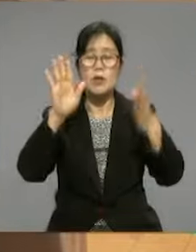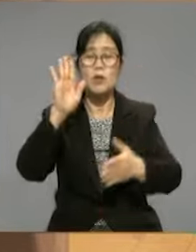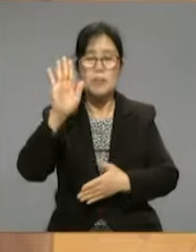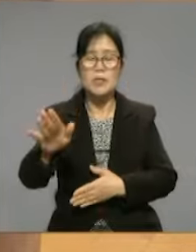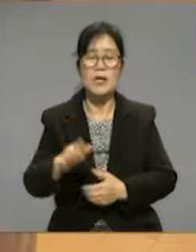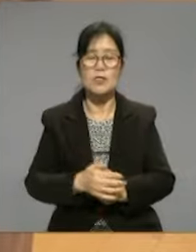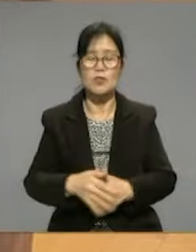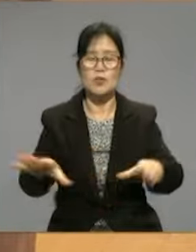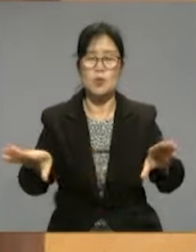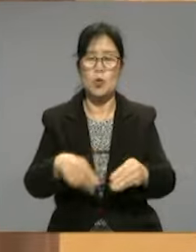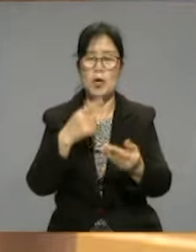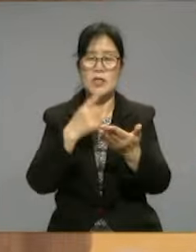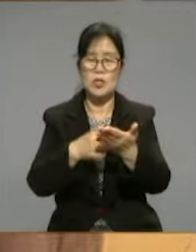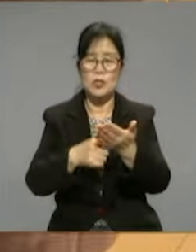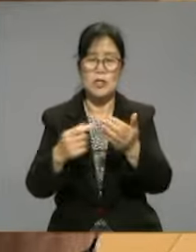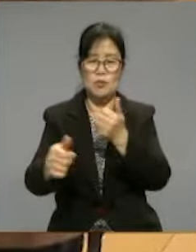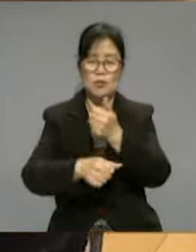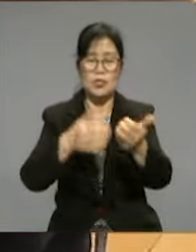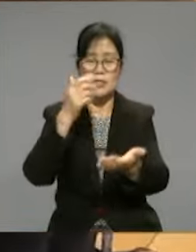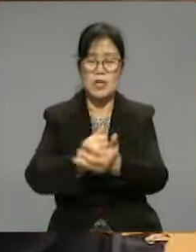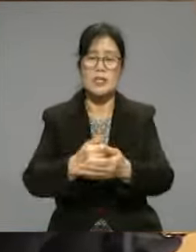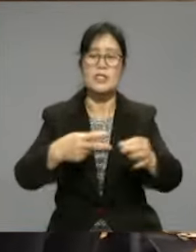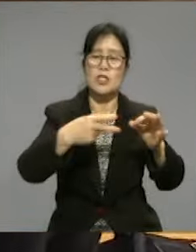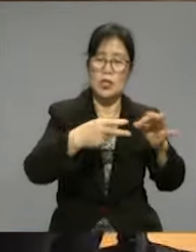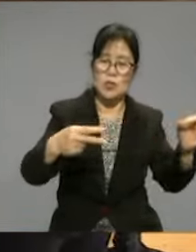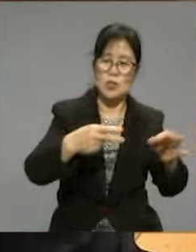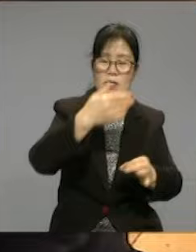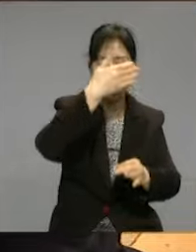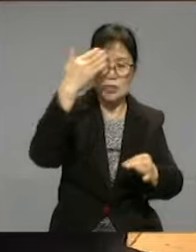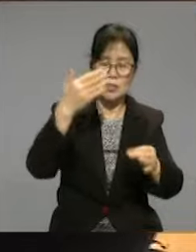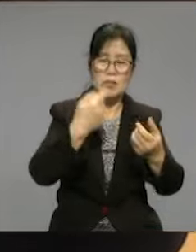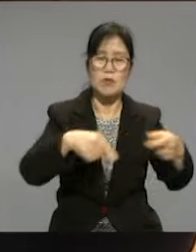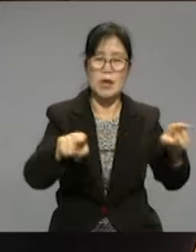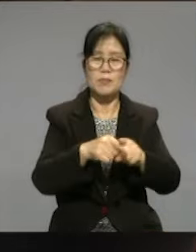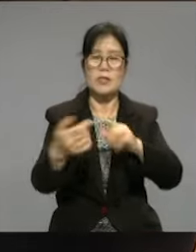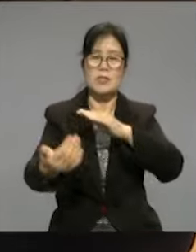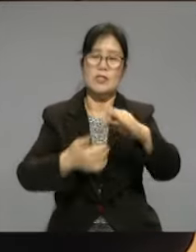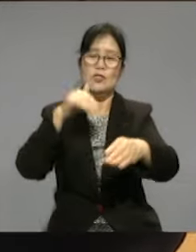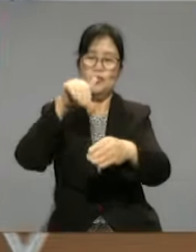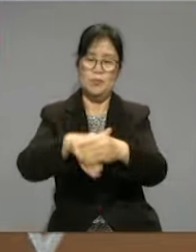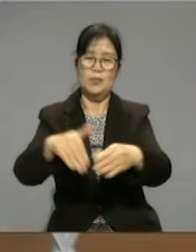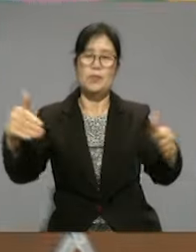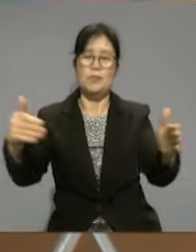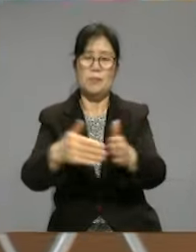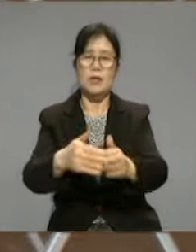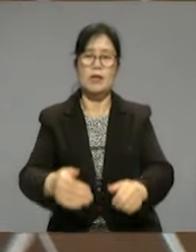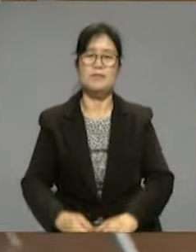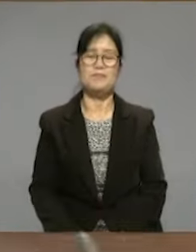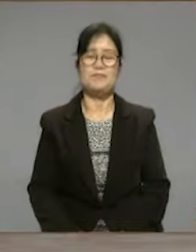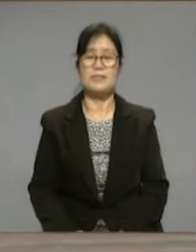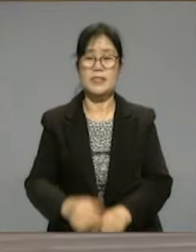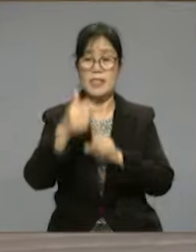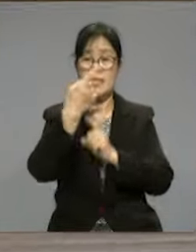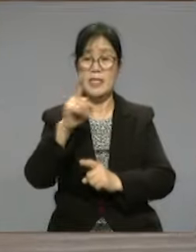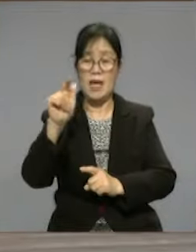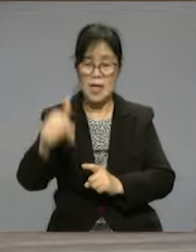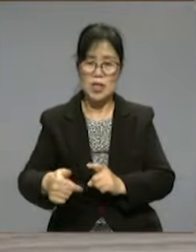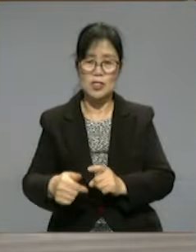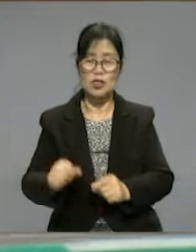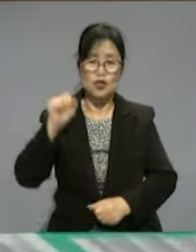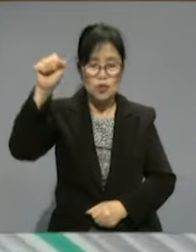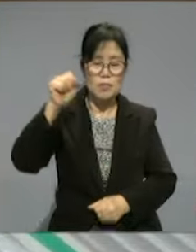오영환 총괄 선거대책 위원장이 여의도에서 청년들과 함께 사전 투표를 마쳤습니다 이학연 대표 등